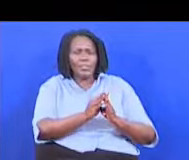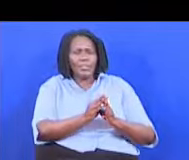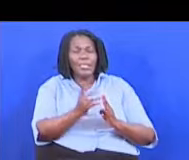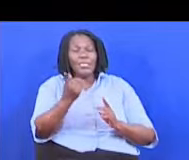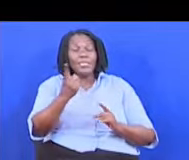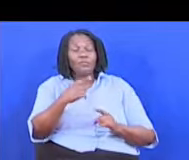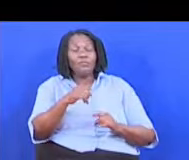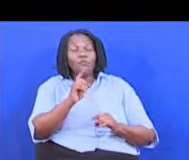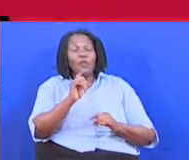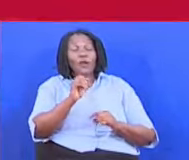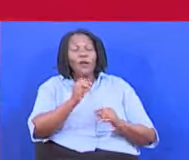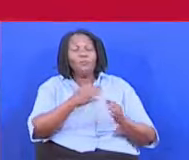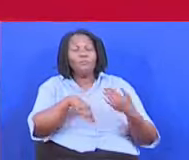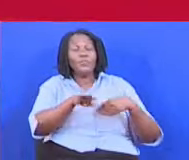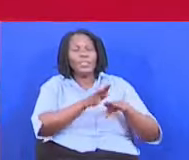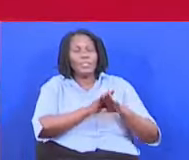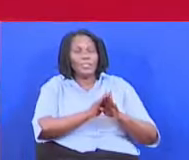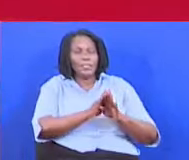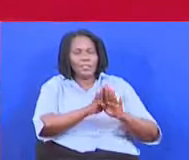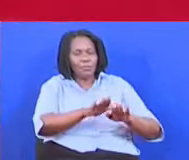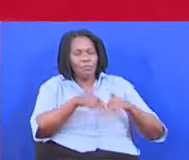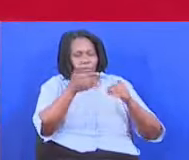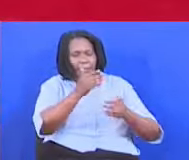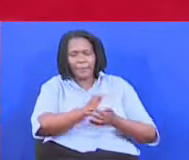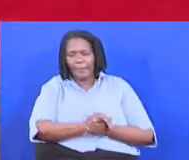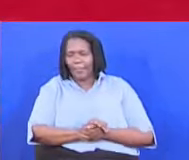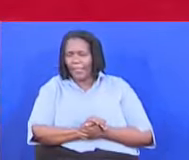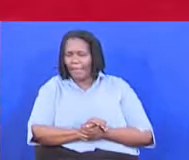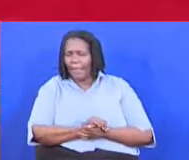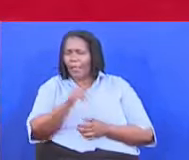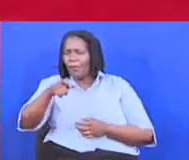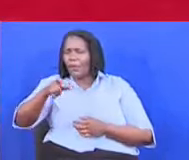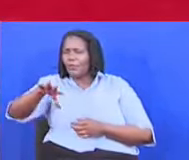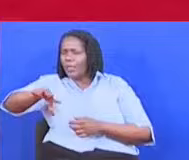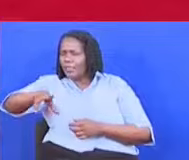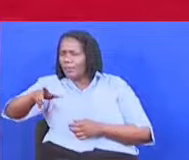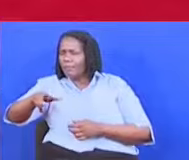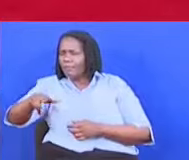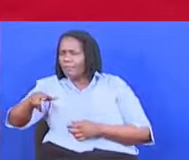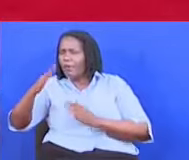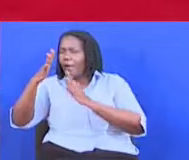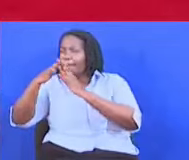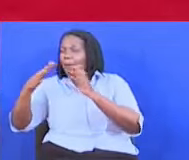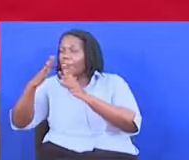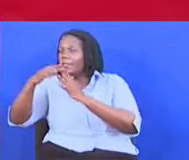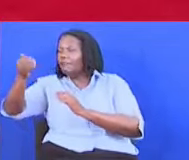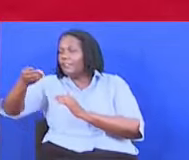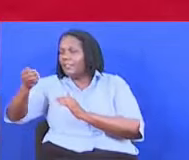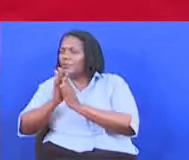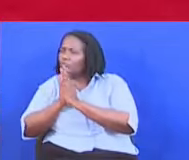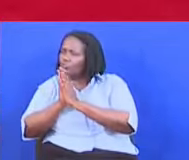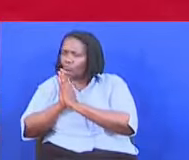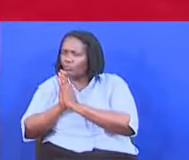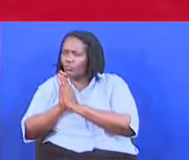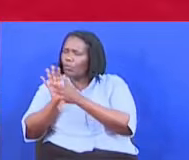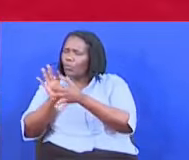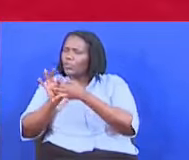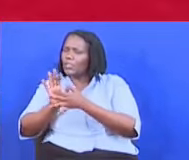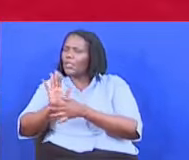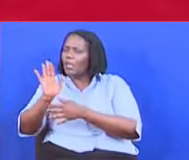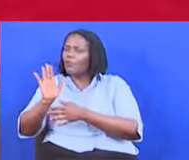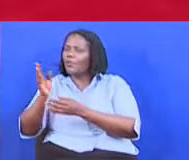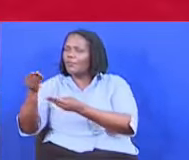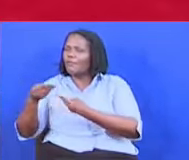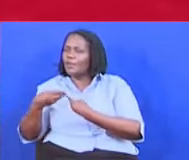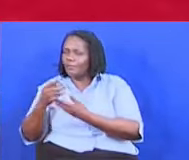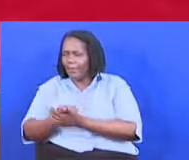wa bunge. Lakini Mheshimiwa Spika, niwashukuru sana wananchi wa jimbo la Babati Vijijini kwa ushirikiano wao mkubwa wanaonipa, na